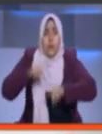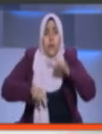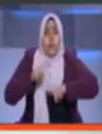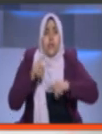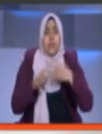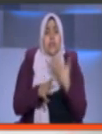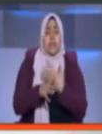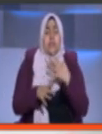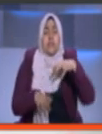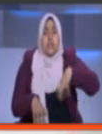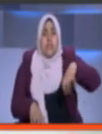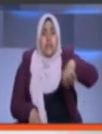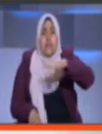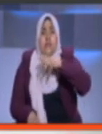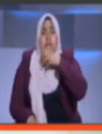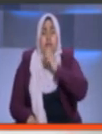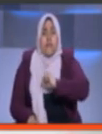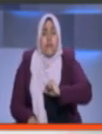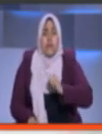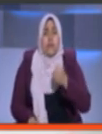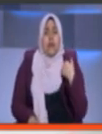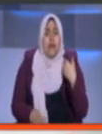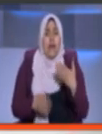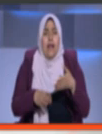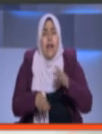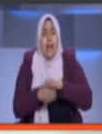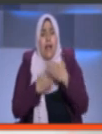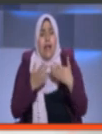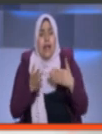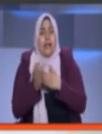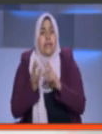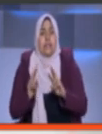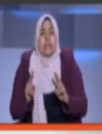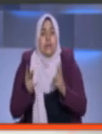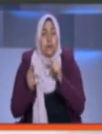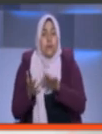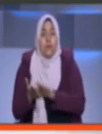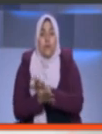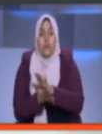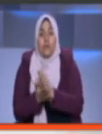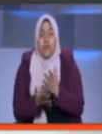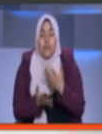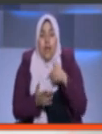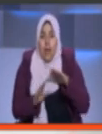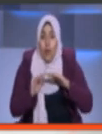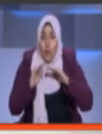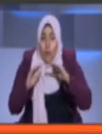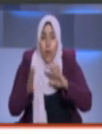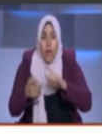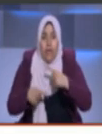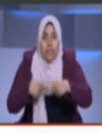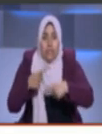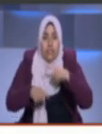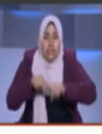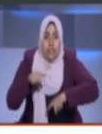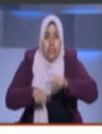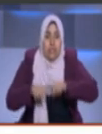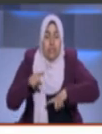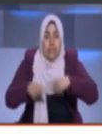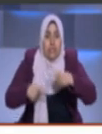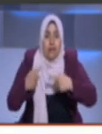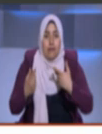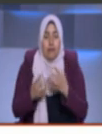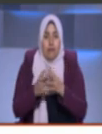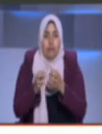ضواحي باريس. لو تطلعنا على آخر تطورات هذا الأمر، هل ساد الهدوء أم أن هناك اشتباكات تعود من حين إلى